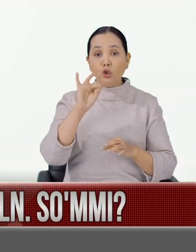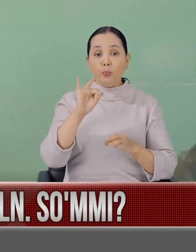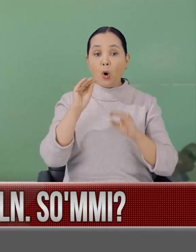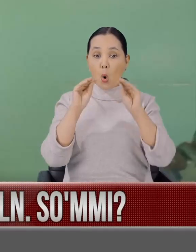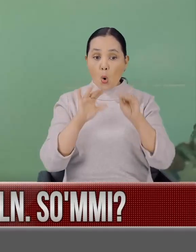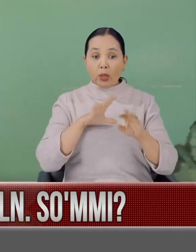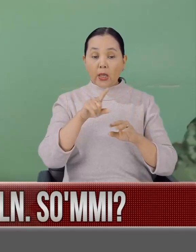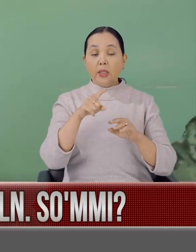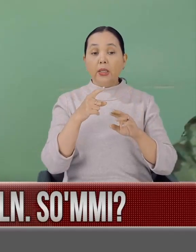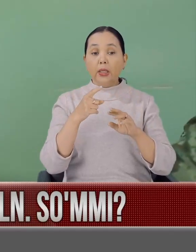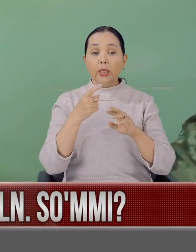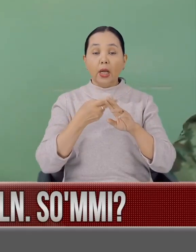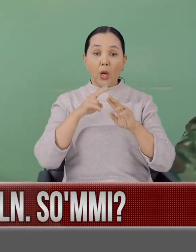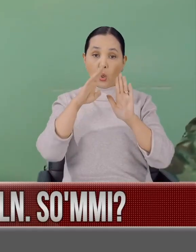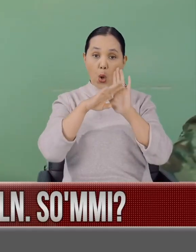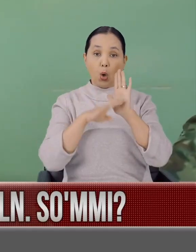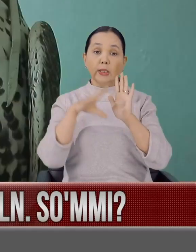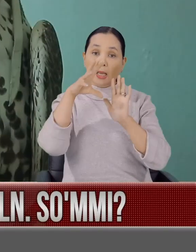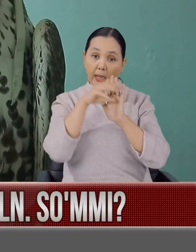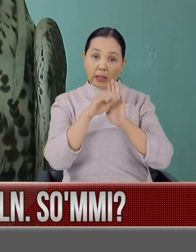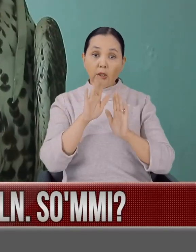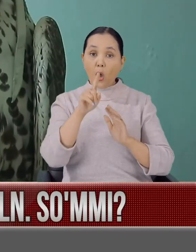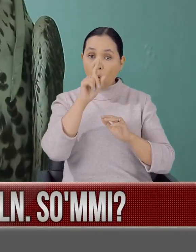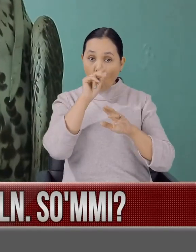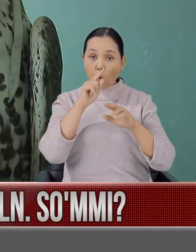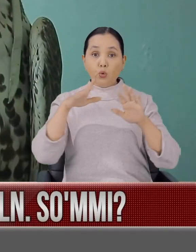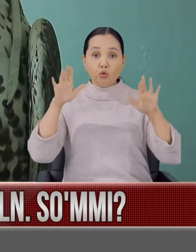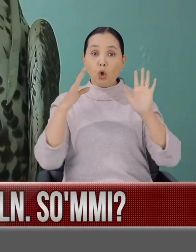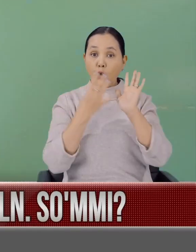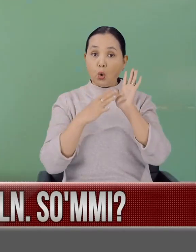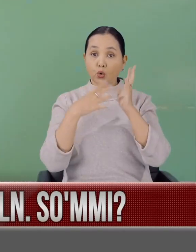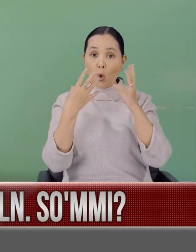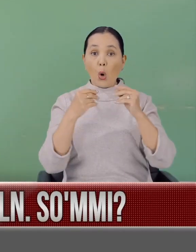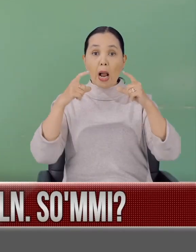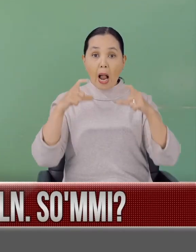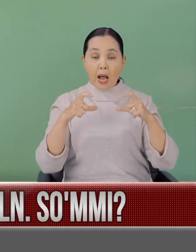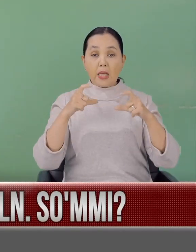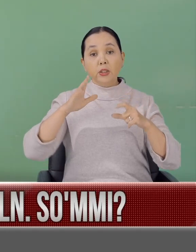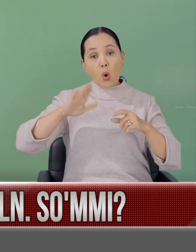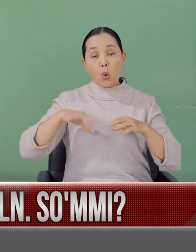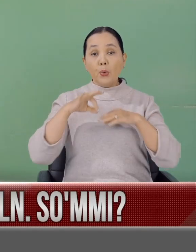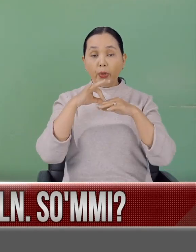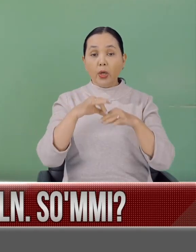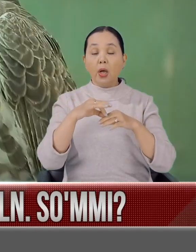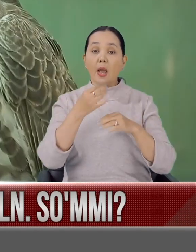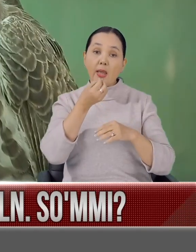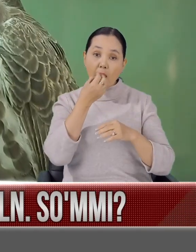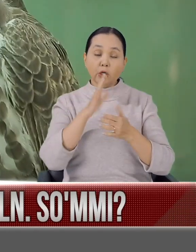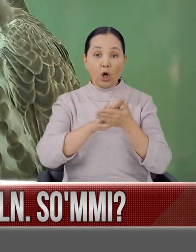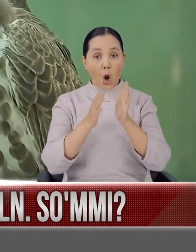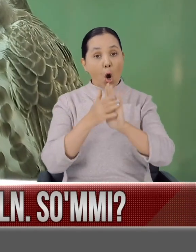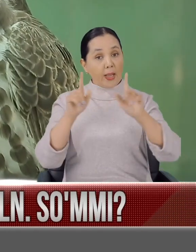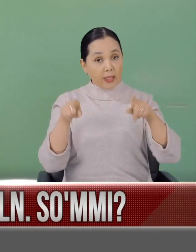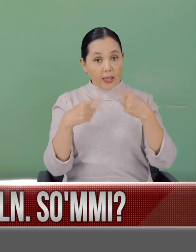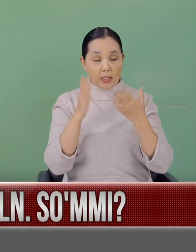Mana xalqaro ro'yxatga kiritiladi. Ushbu qushlar 90 kunlik karantin o'tgandan keyin, o'zini yaxshi holatga